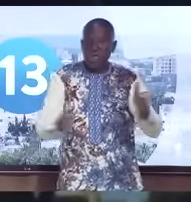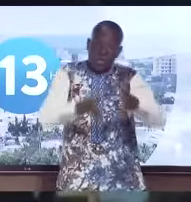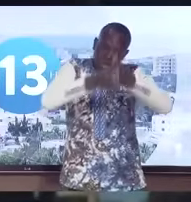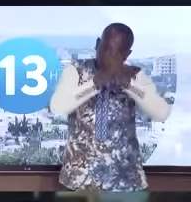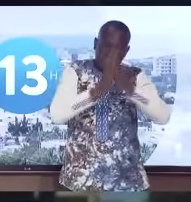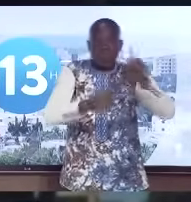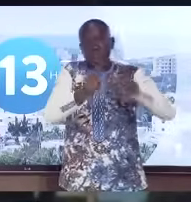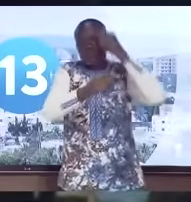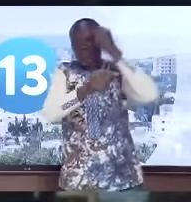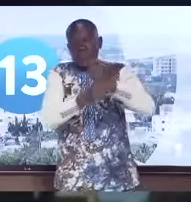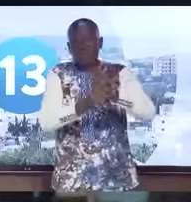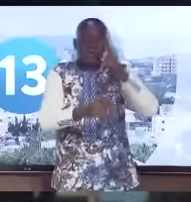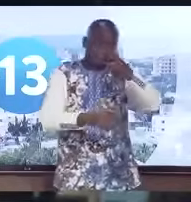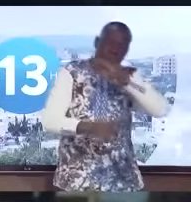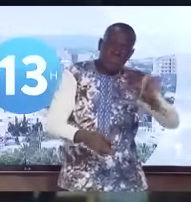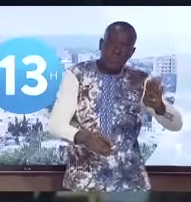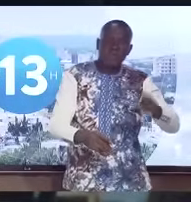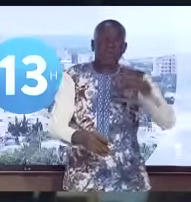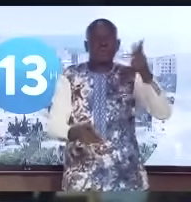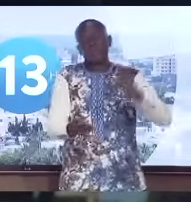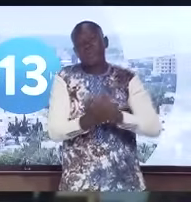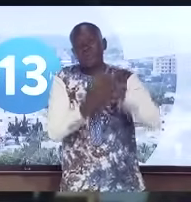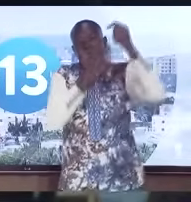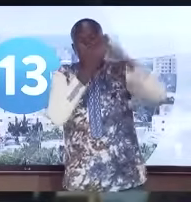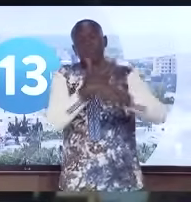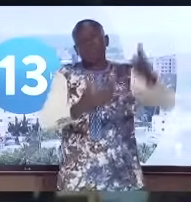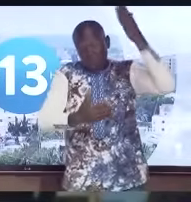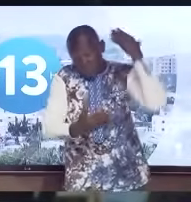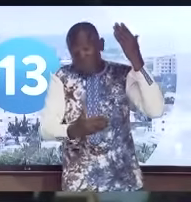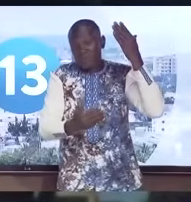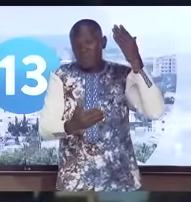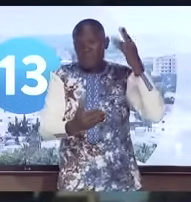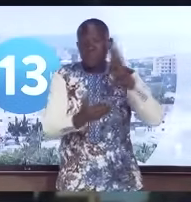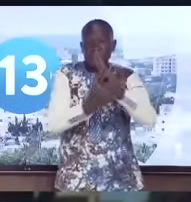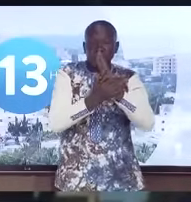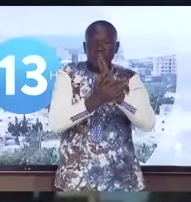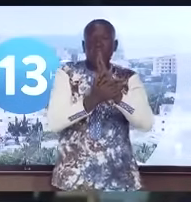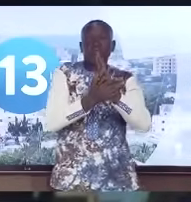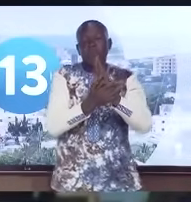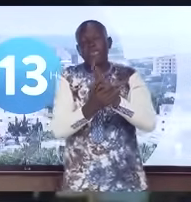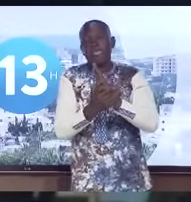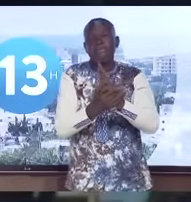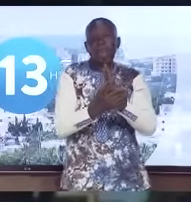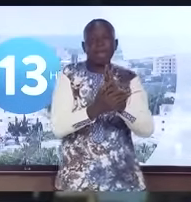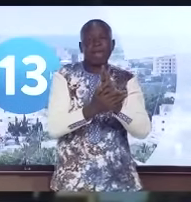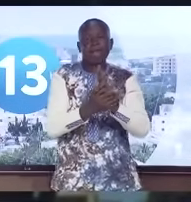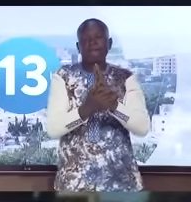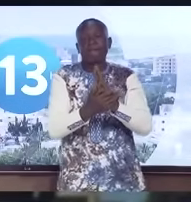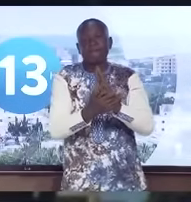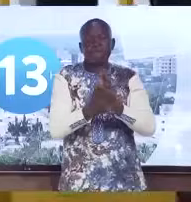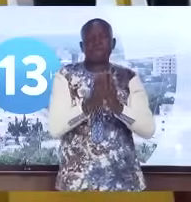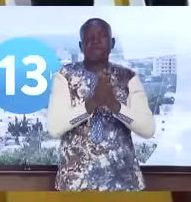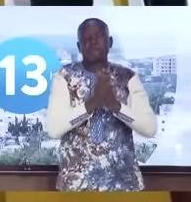s'est tenue à Bobo-Dioulasso le 3 août dernier. Donc, le reportage de Hassan Gourabou et Moumouni